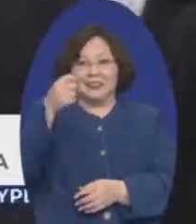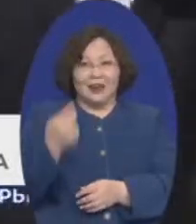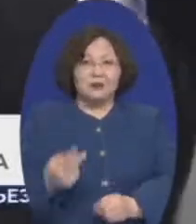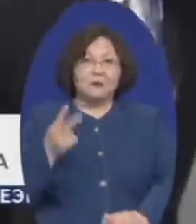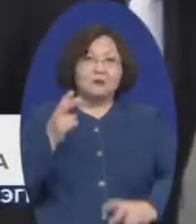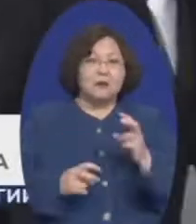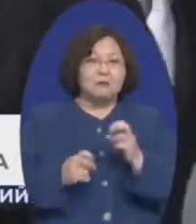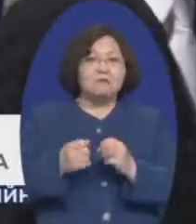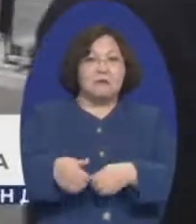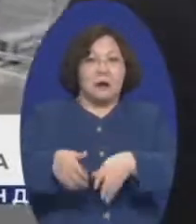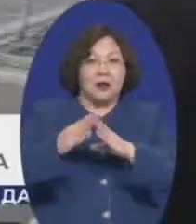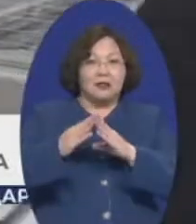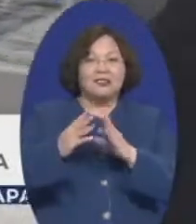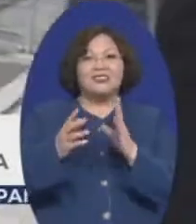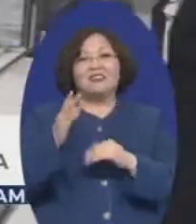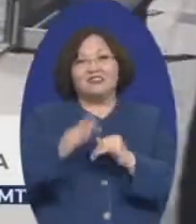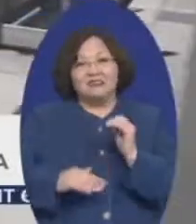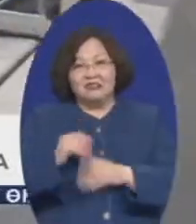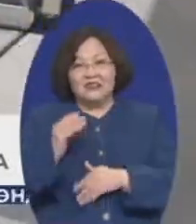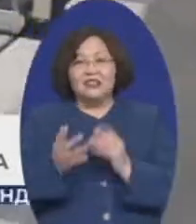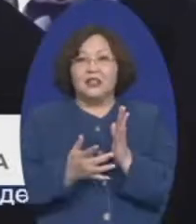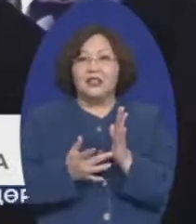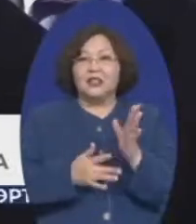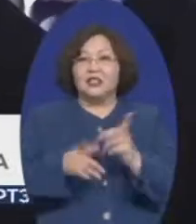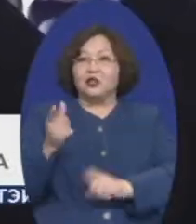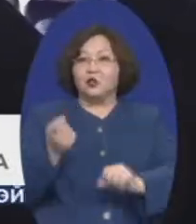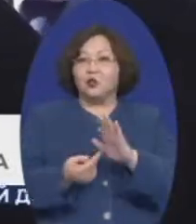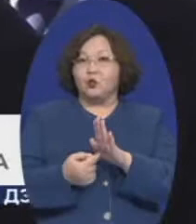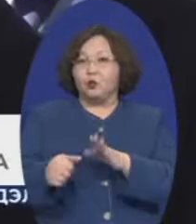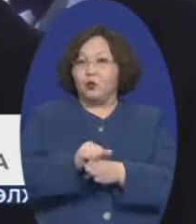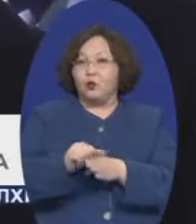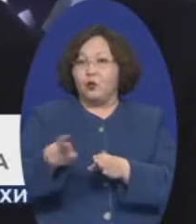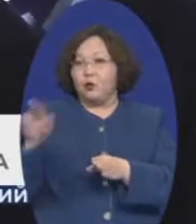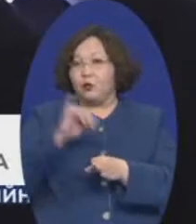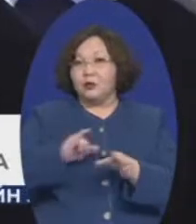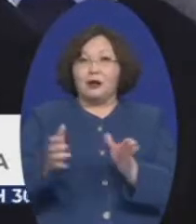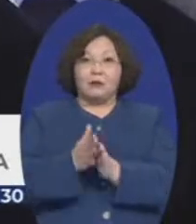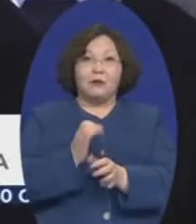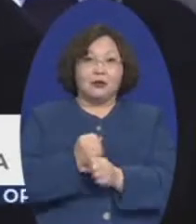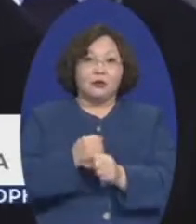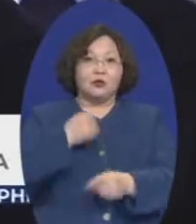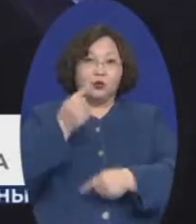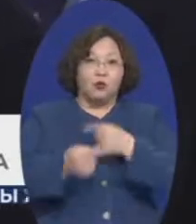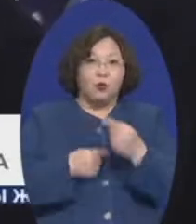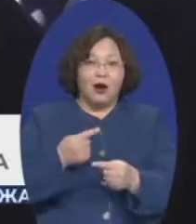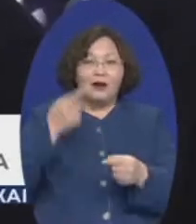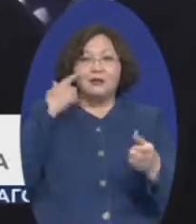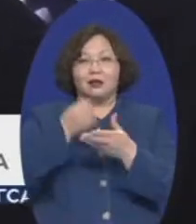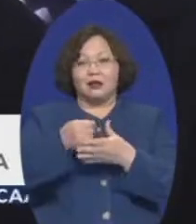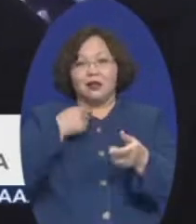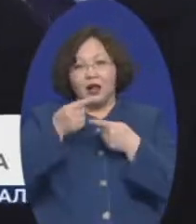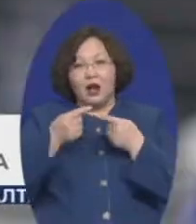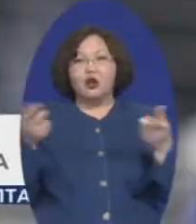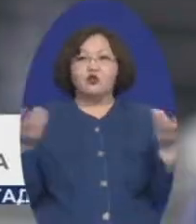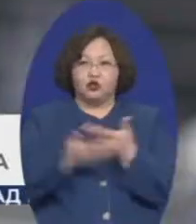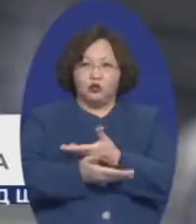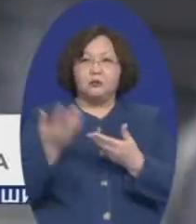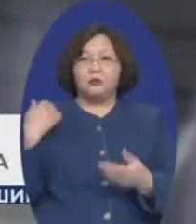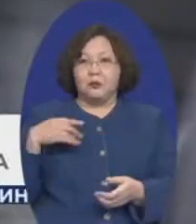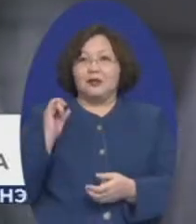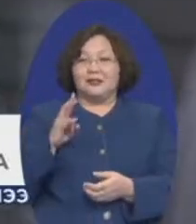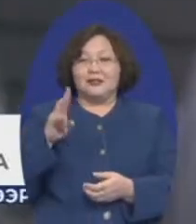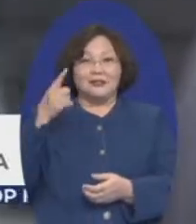цахилгаан станц барих техник эдийн засгийн үндэслэл боловсруулахад Японы талтай хамтран ажиллах талаар мөн санал солилцож